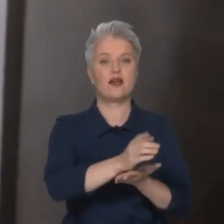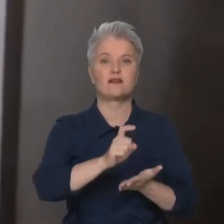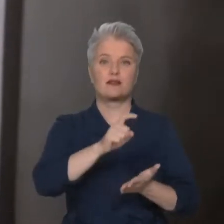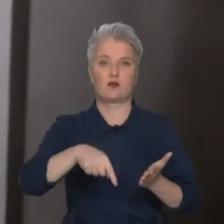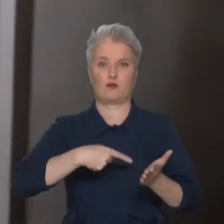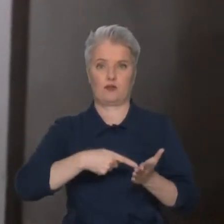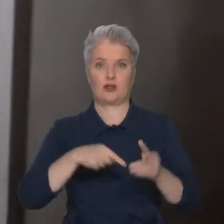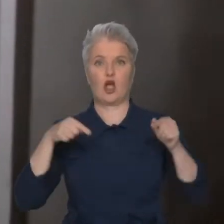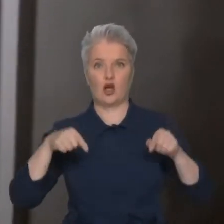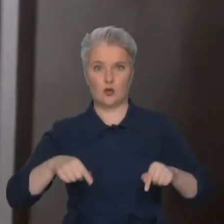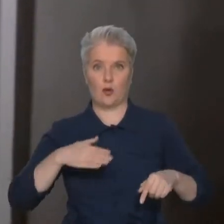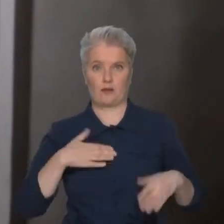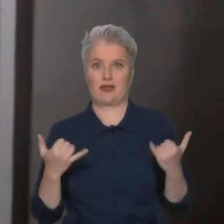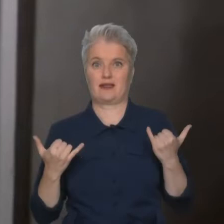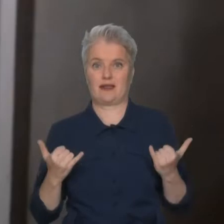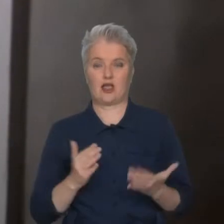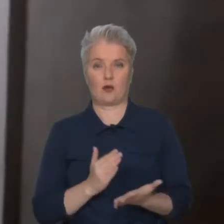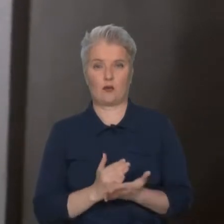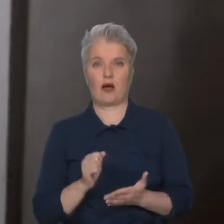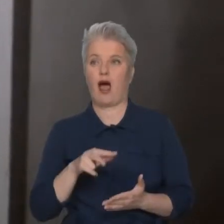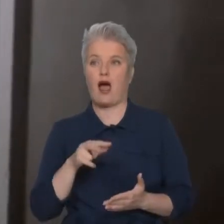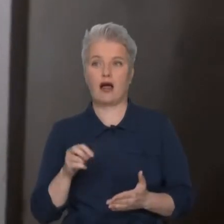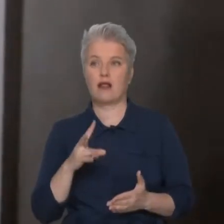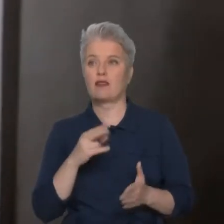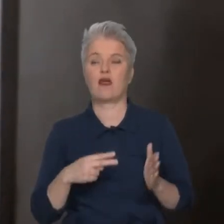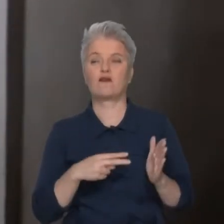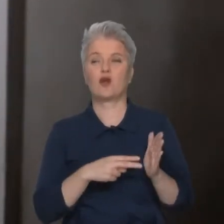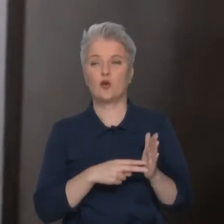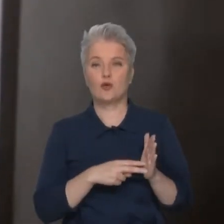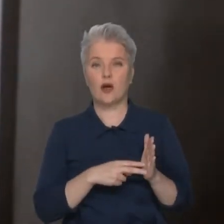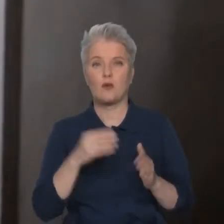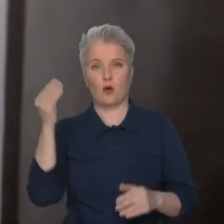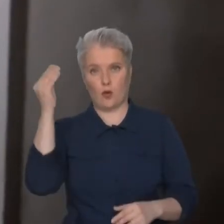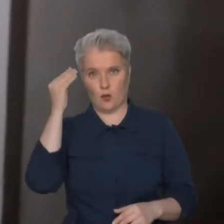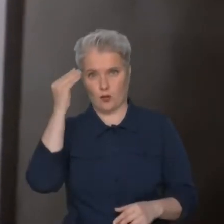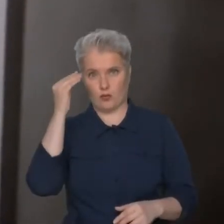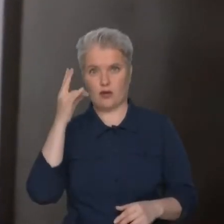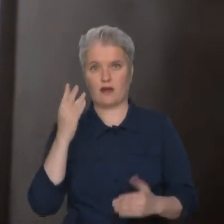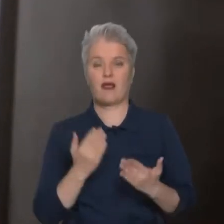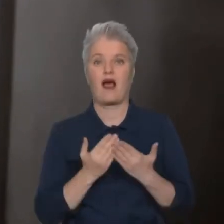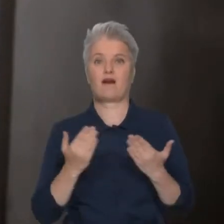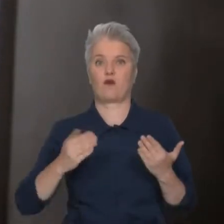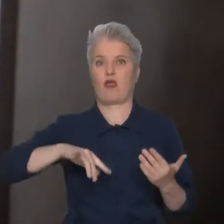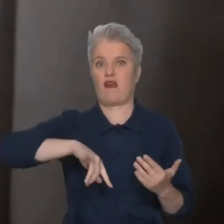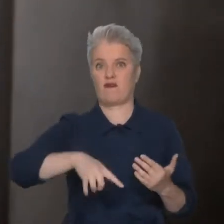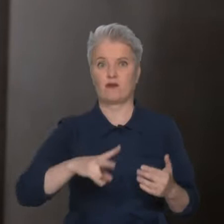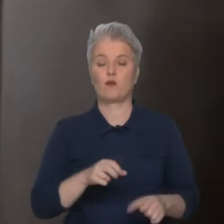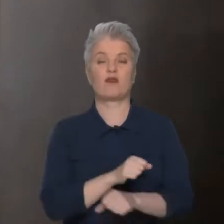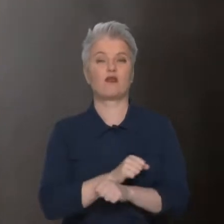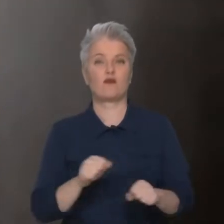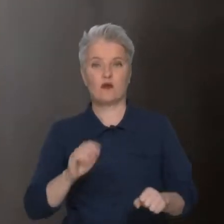ми зараз і працюємо, але не включаємося, не вмикаємося умисно на фоні вирви для того, щоб не дозволити